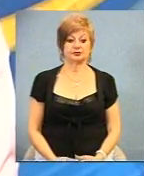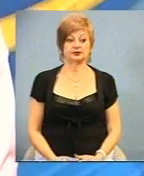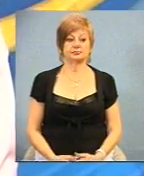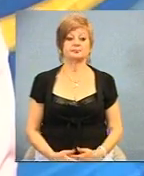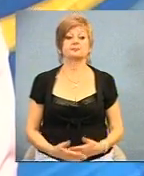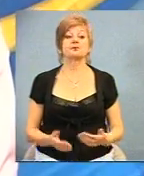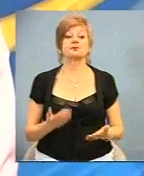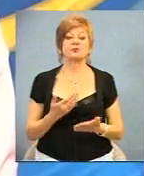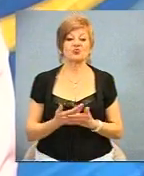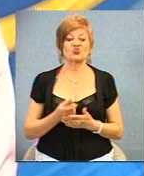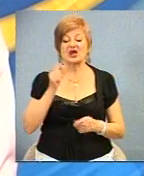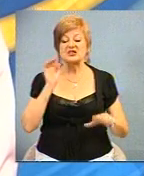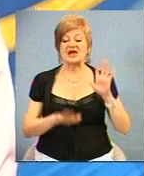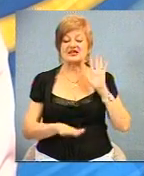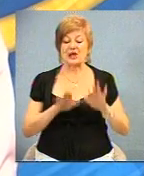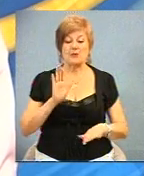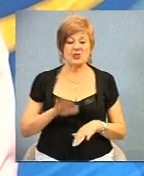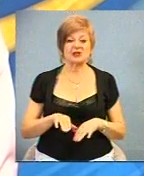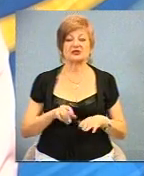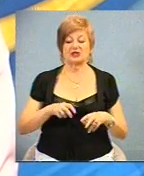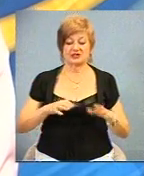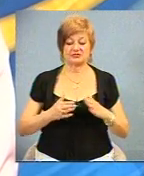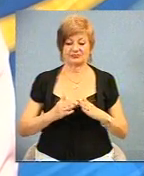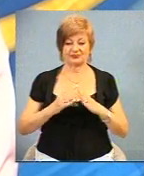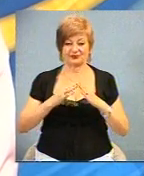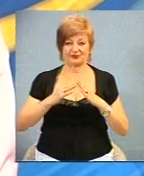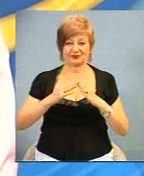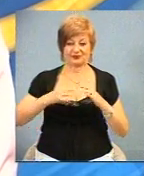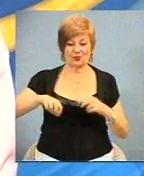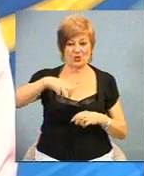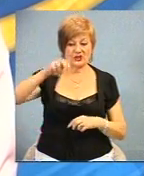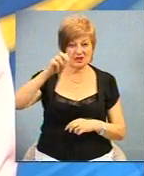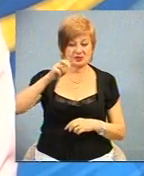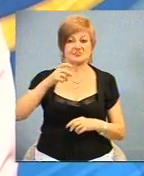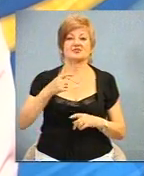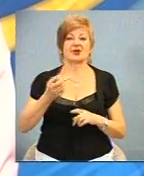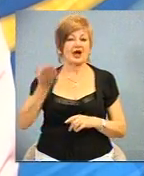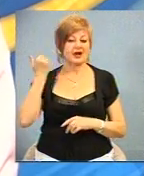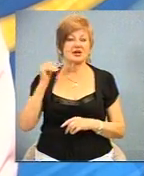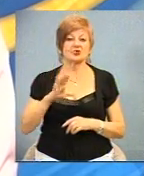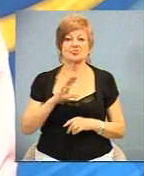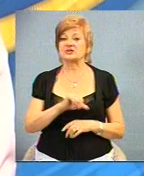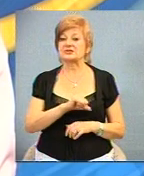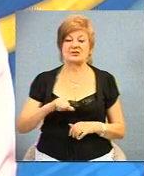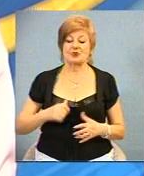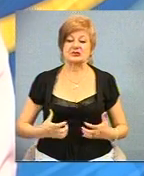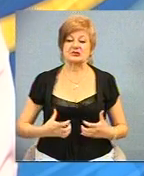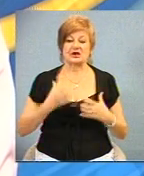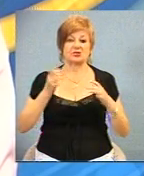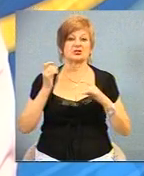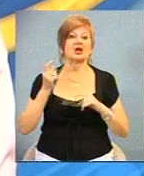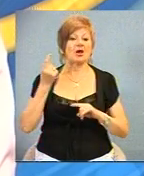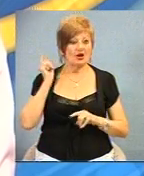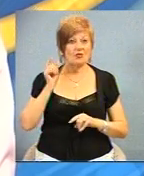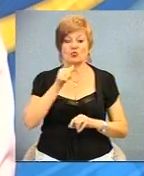Парадні колись, занедбані тепер. Найстрашніший під'їзд знову взялися визначати в Запоріжжі. Відповідний конкурс набув резонансу. Те,